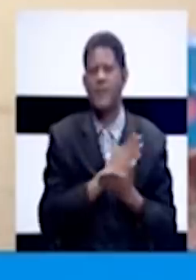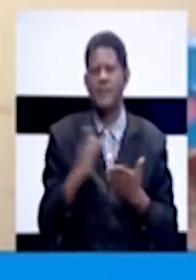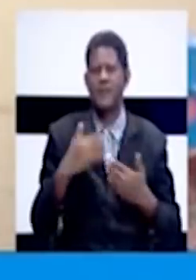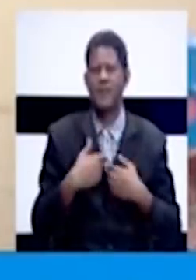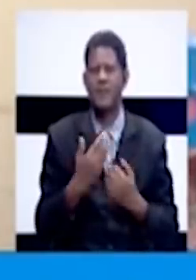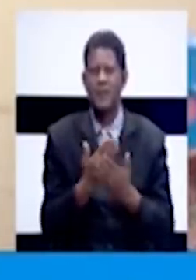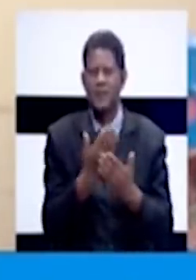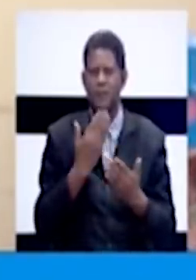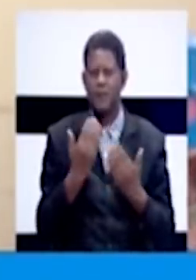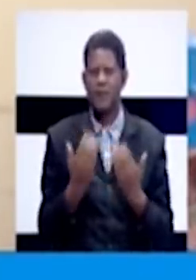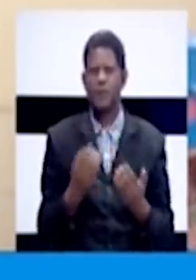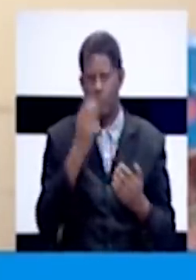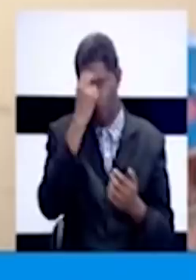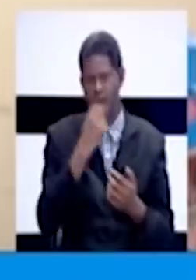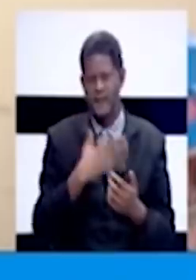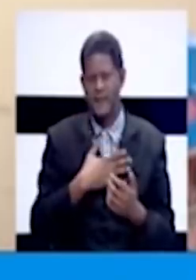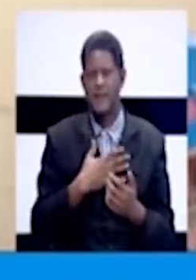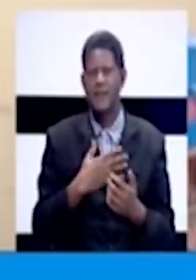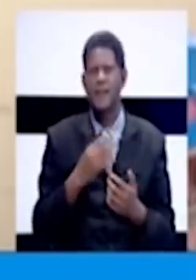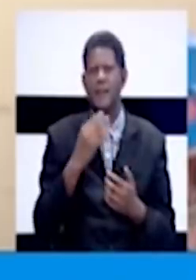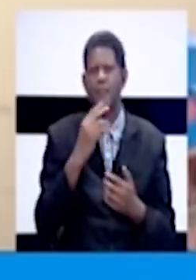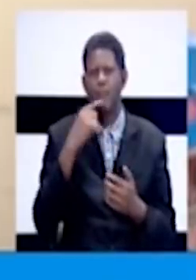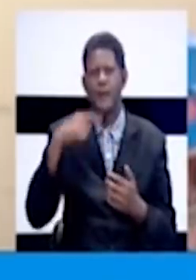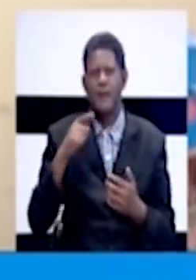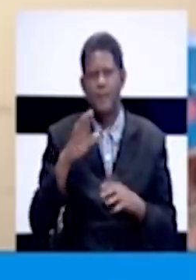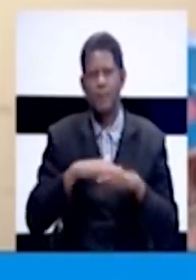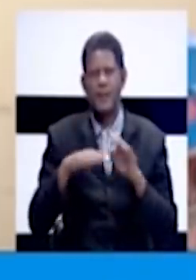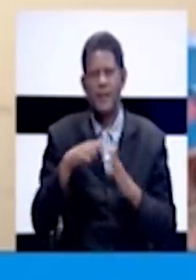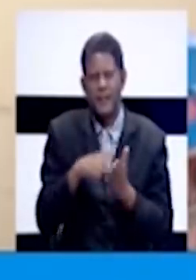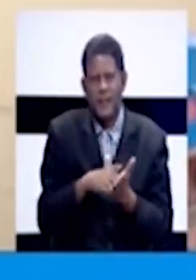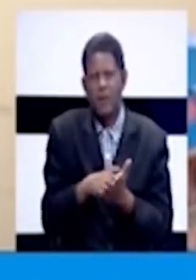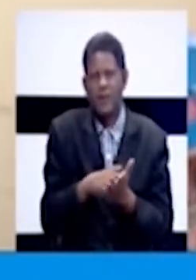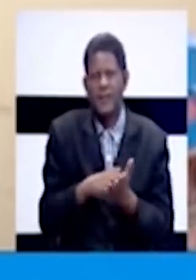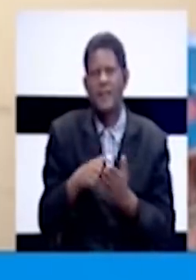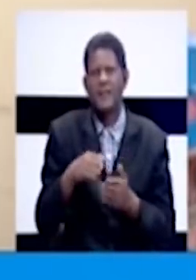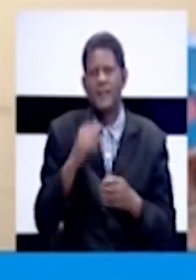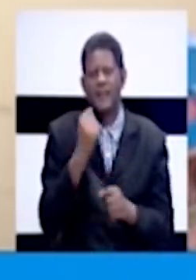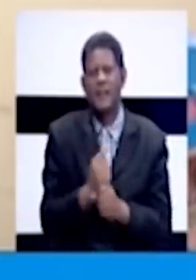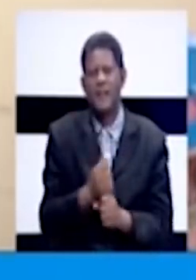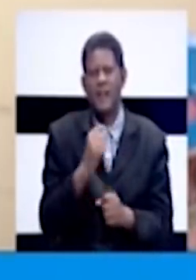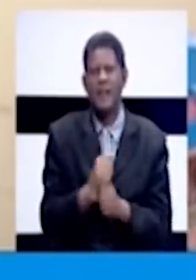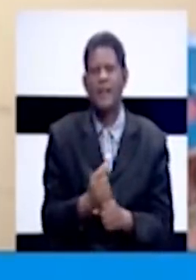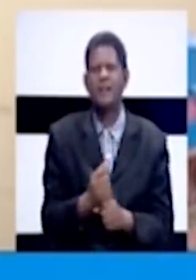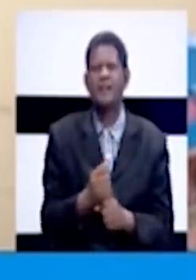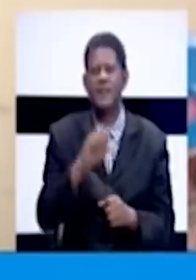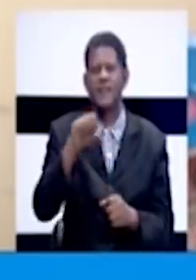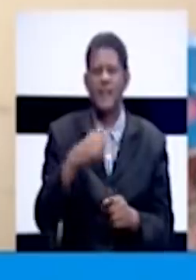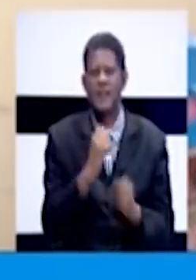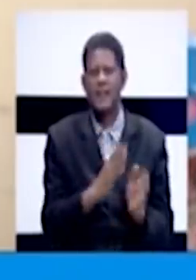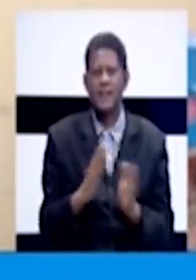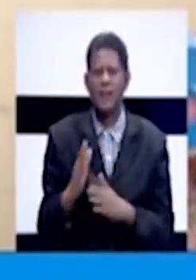قد محزون ولدناون بربريخون بإيدان داوقات داتحانا داتحانا جرا داسن